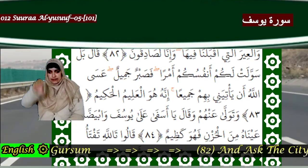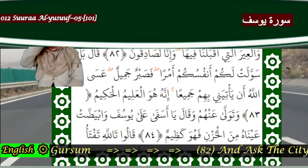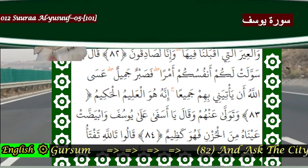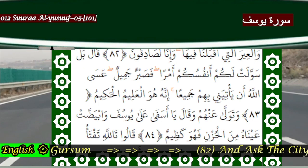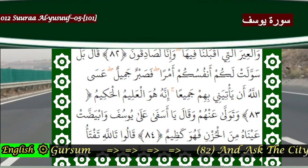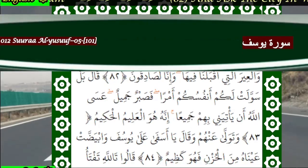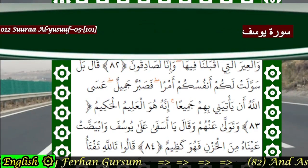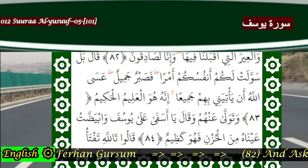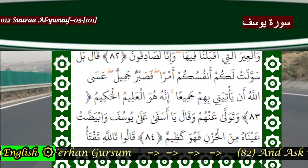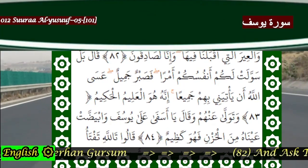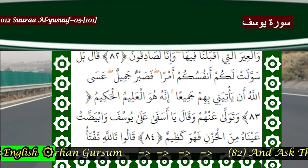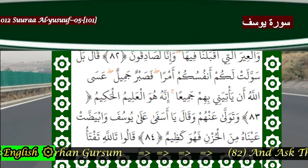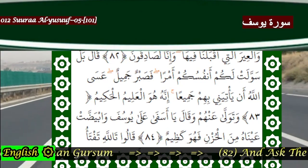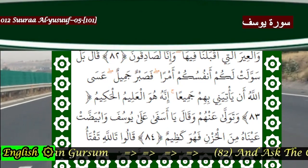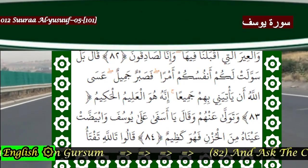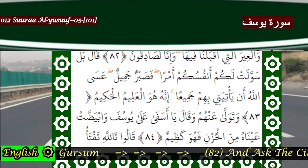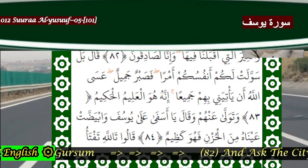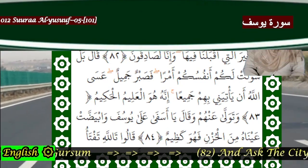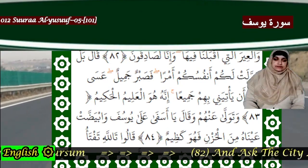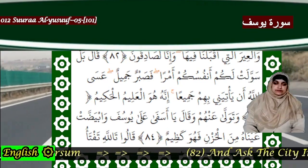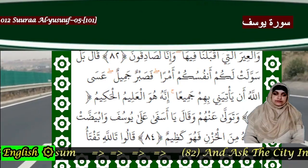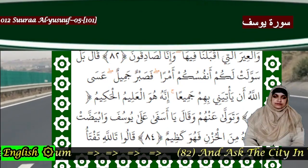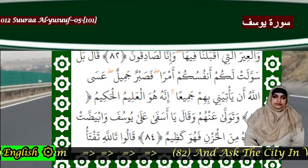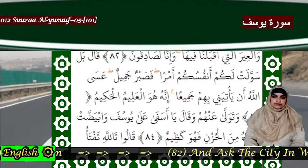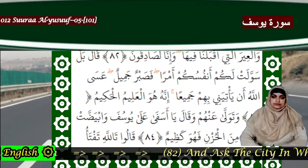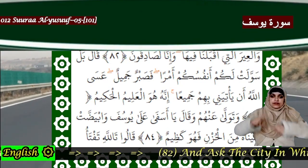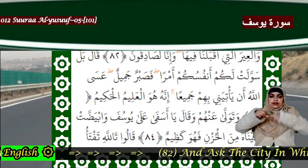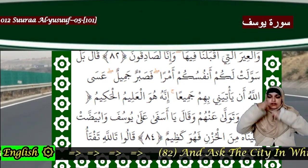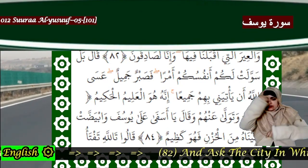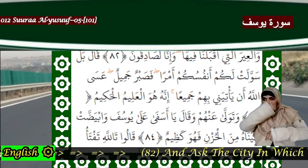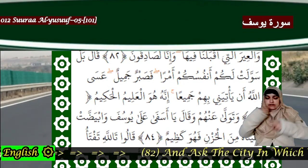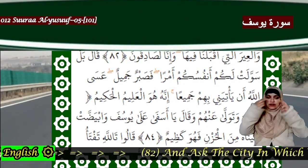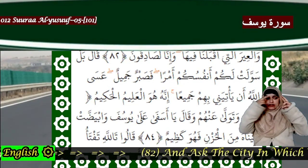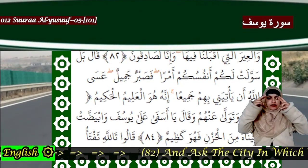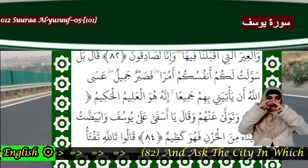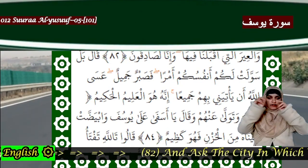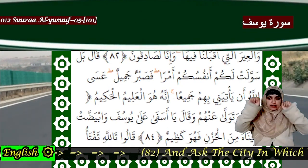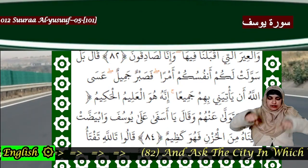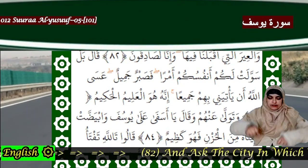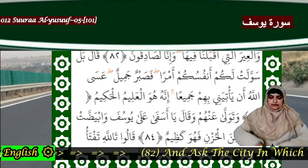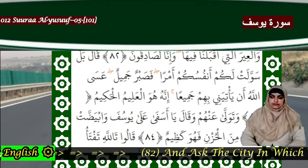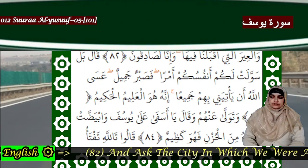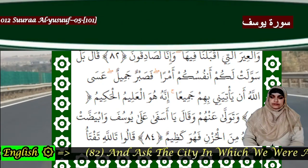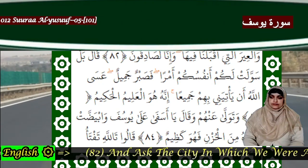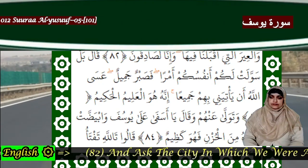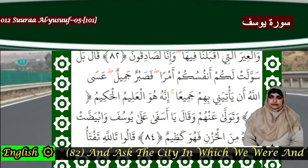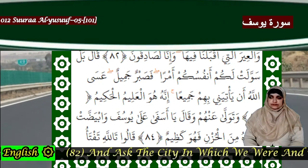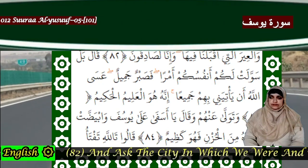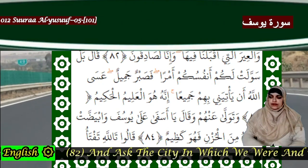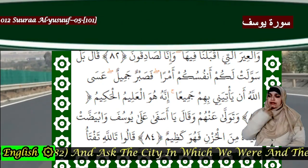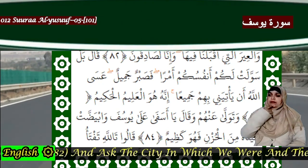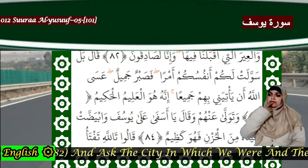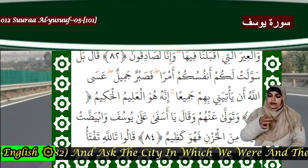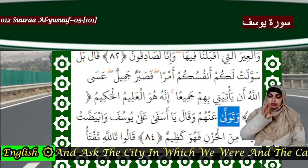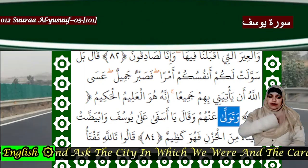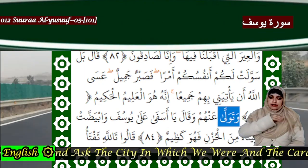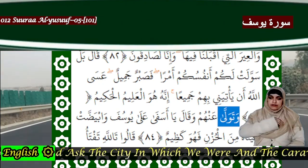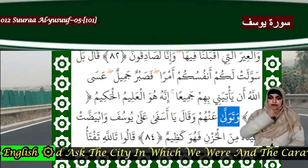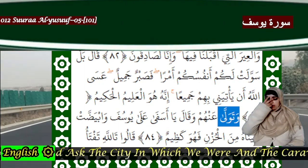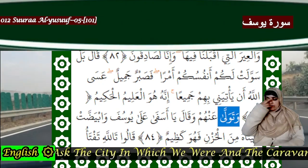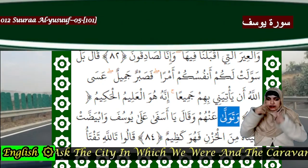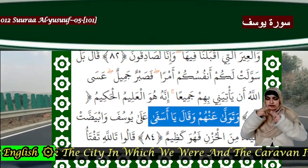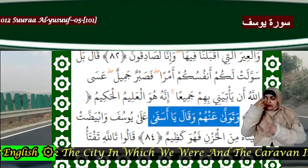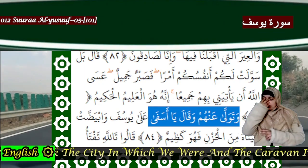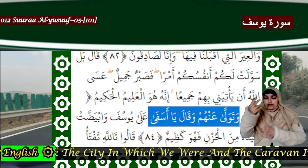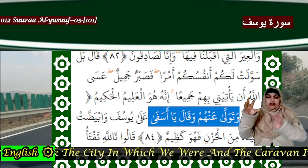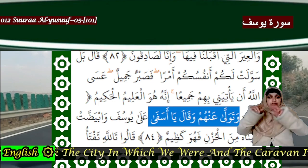كظيم. أبكنا. وتولى عنهم جل رافع راتي رجله وقال نجي يا أسفا يا